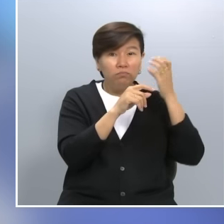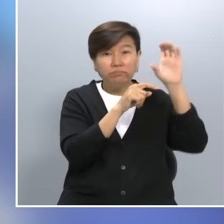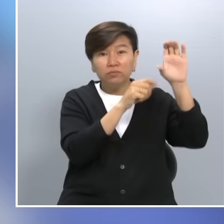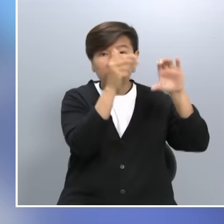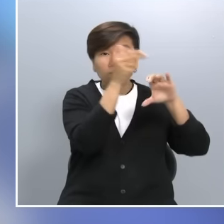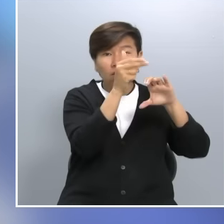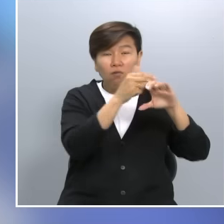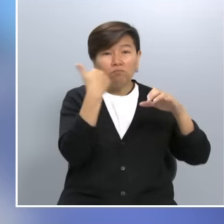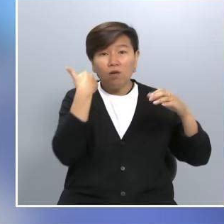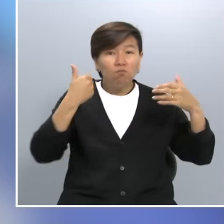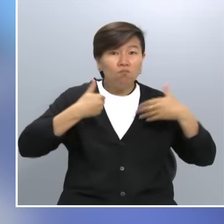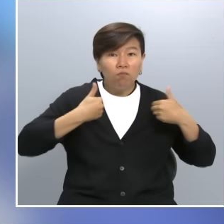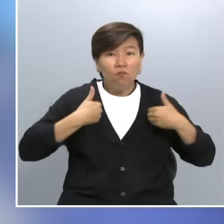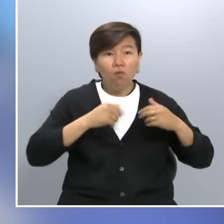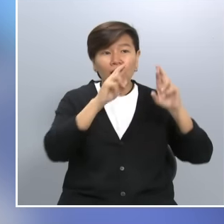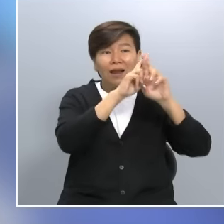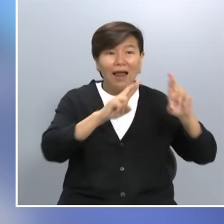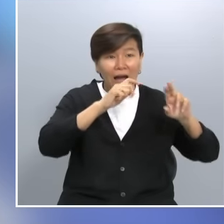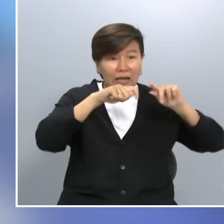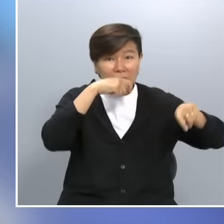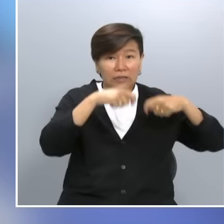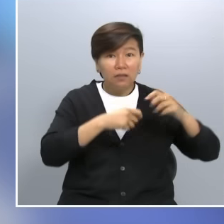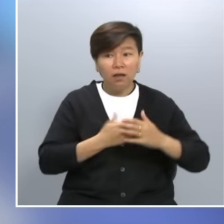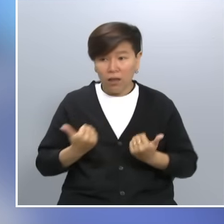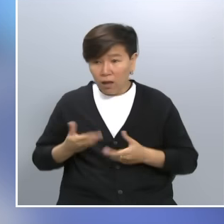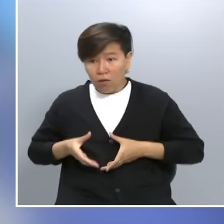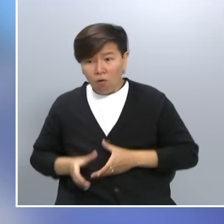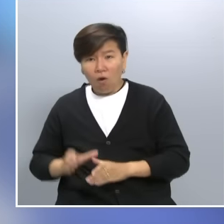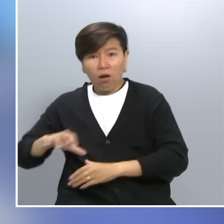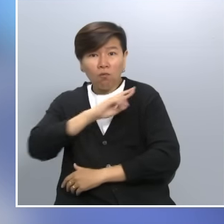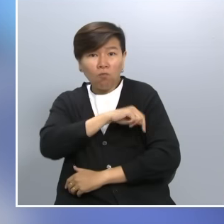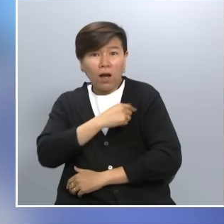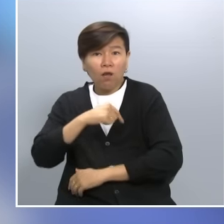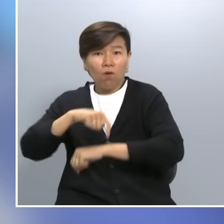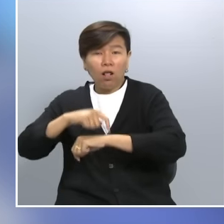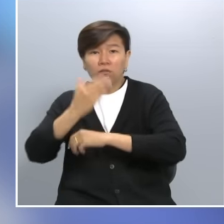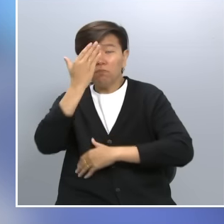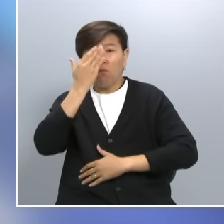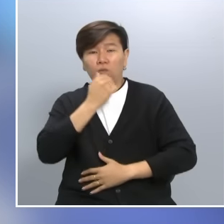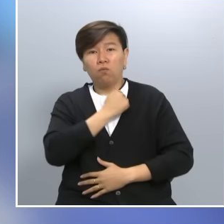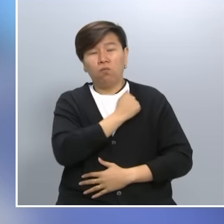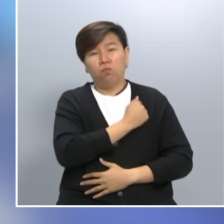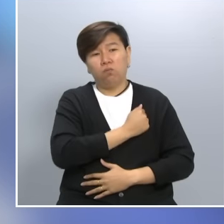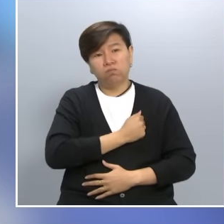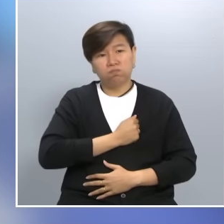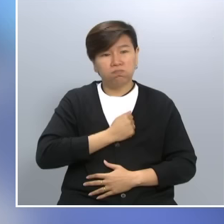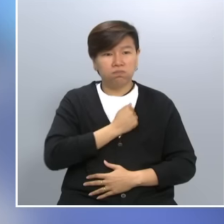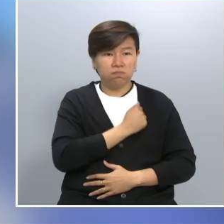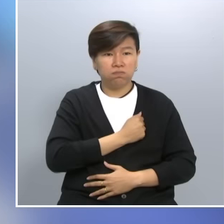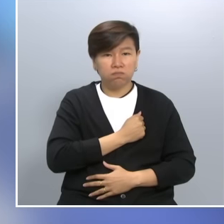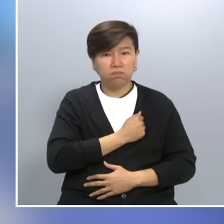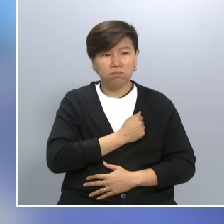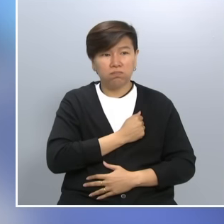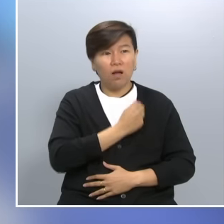สุขอยู่ที่ร้านอาหารแต่เธอเองคลอดลูกตะทันหันช้ำใจนะคะค่ะคือมีลง